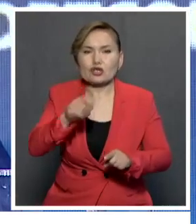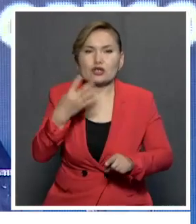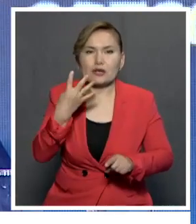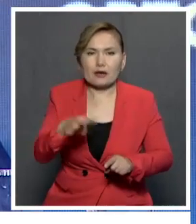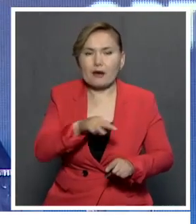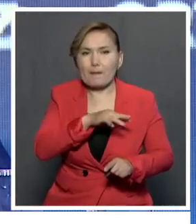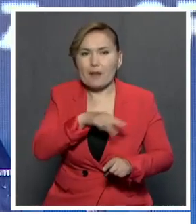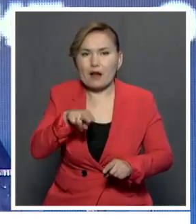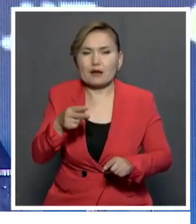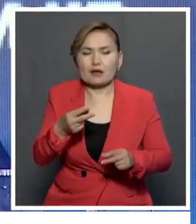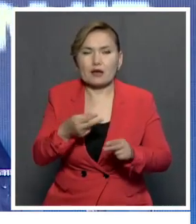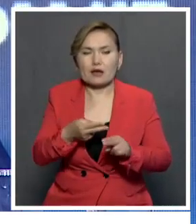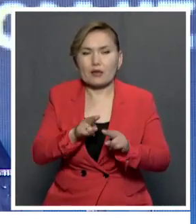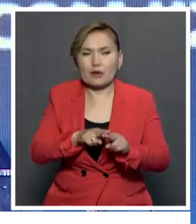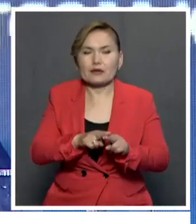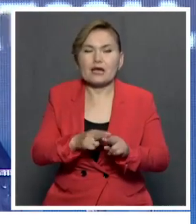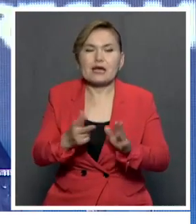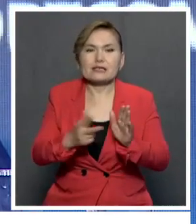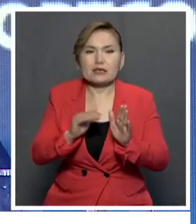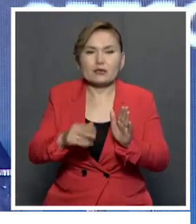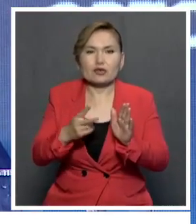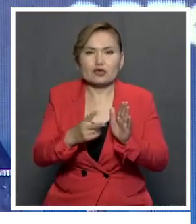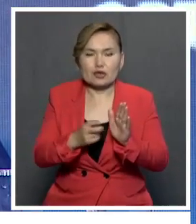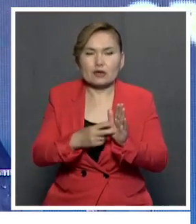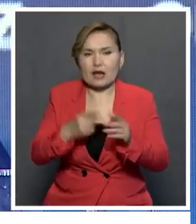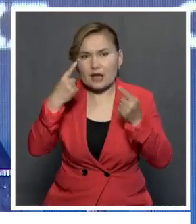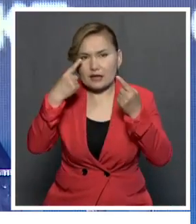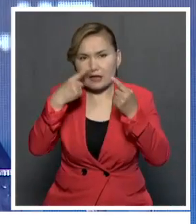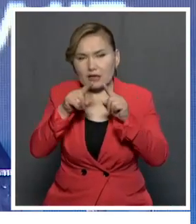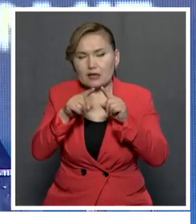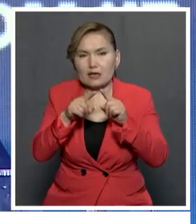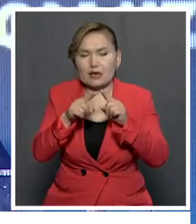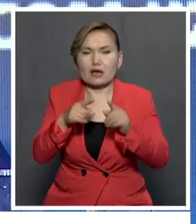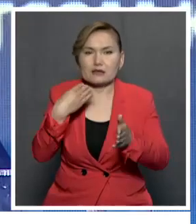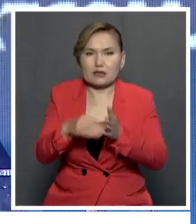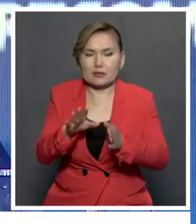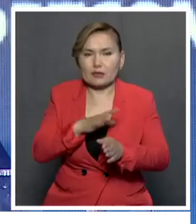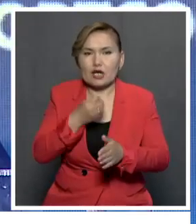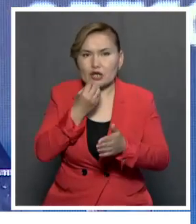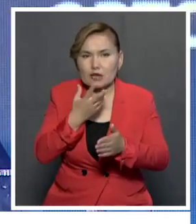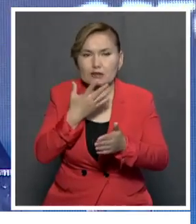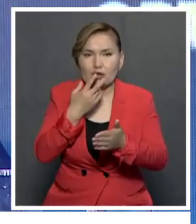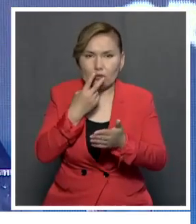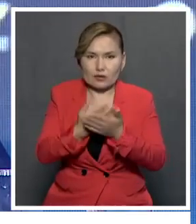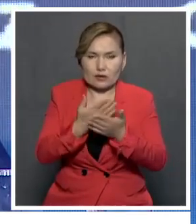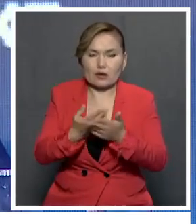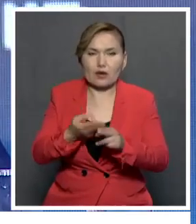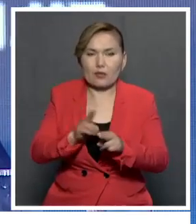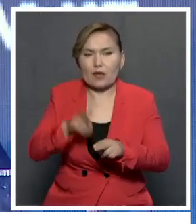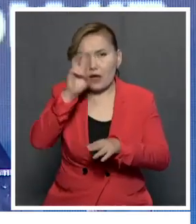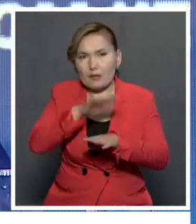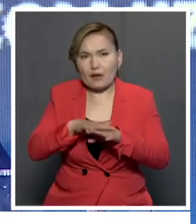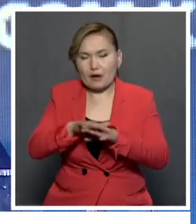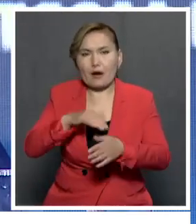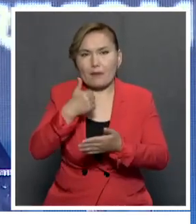теңгеге жуық 8700 бірлік техника сатып алынды. Бұл жақсы көрсеткіш. Бұл мемлекет